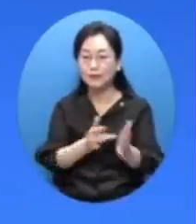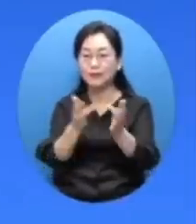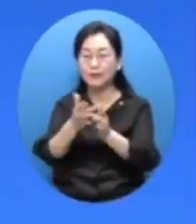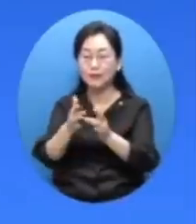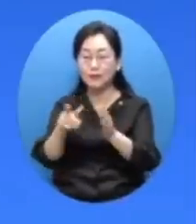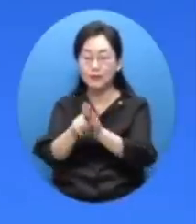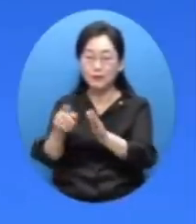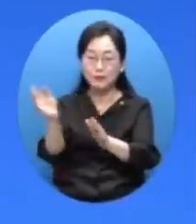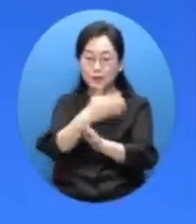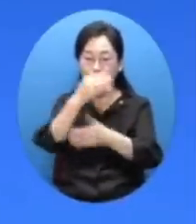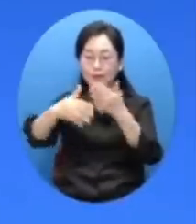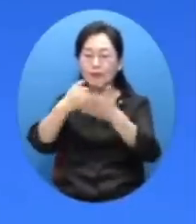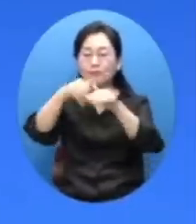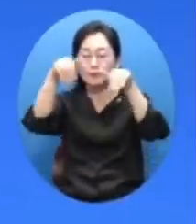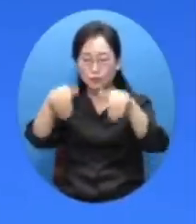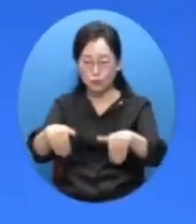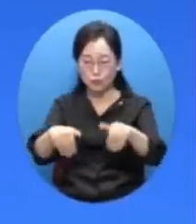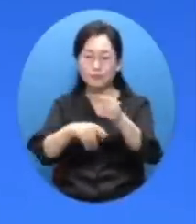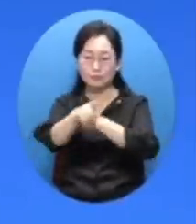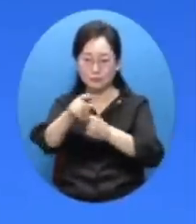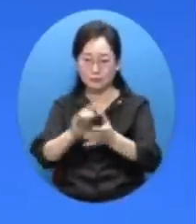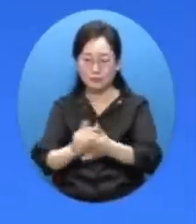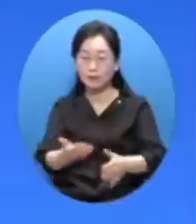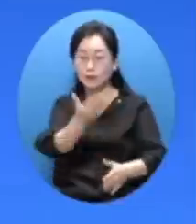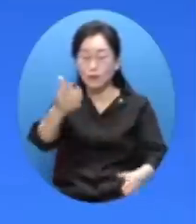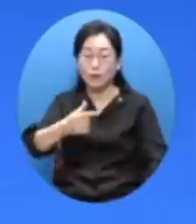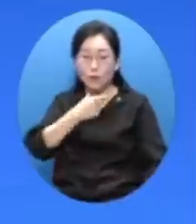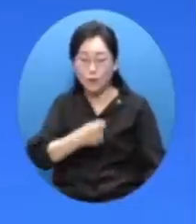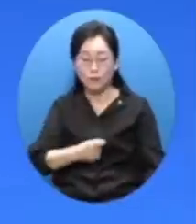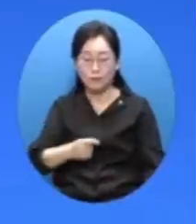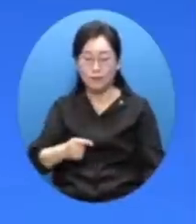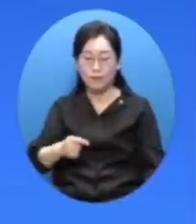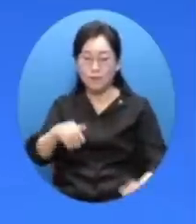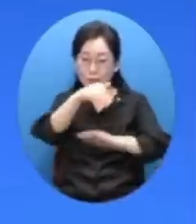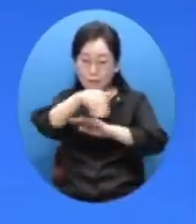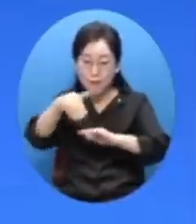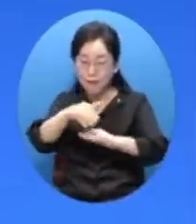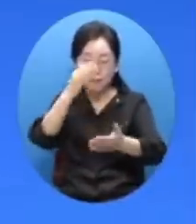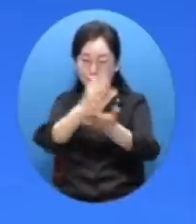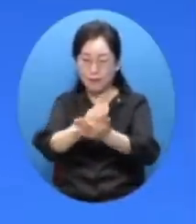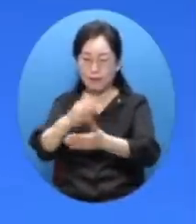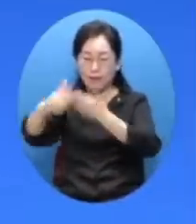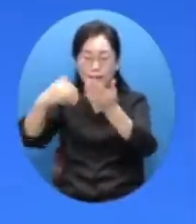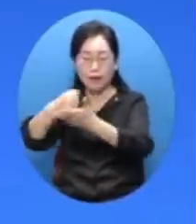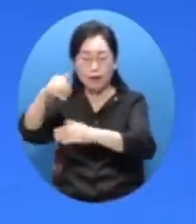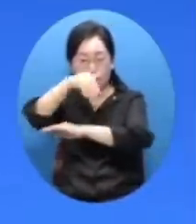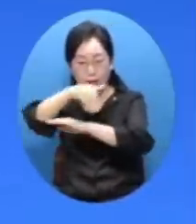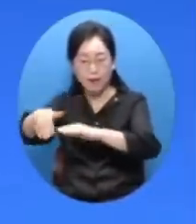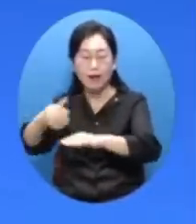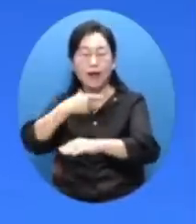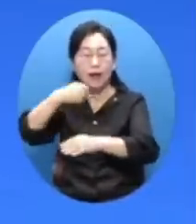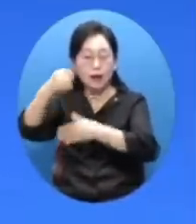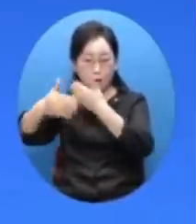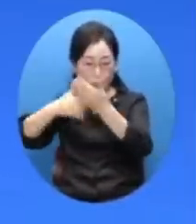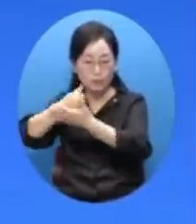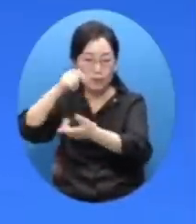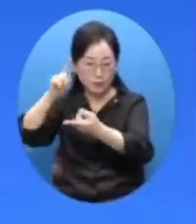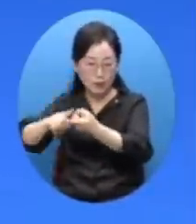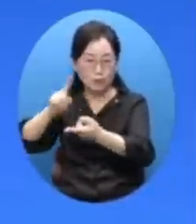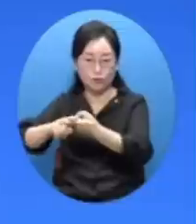그날부터 하나님의 종이 되었습니다. 여러분의 뜻, 여러분의 계획이 없습니다. 하나님의 뜻, 하나님의 계획이 여러분의 뜻, 여러분의 계획인